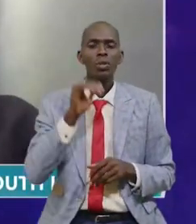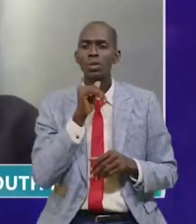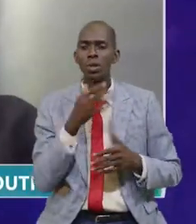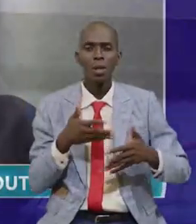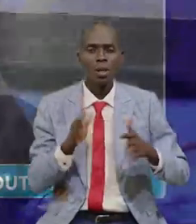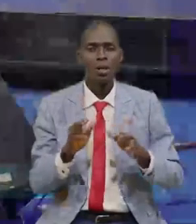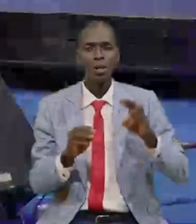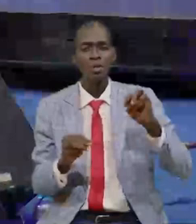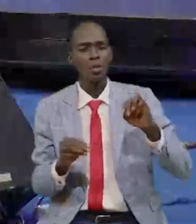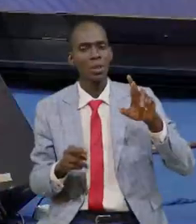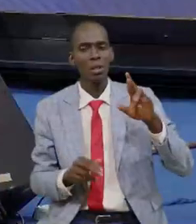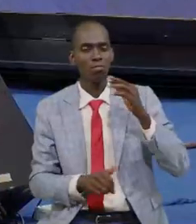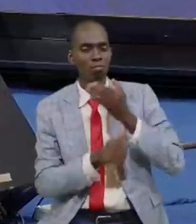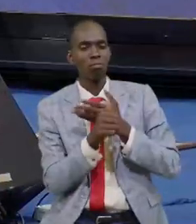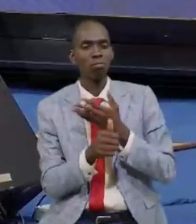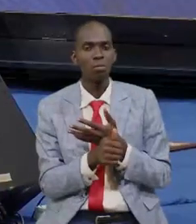à monsieur